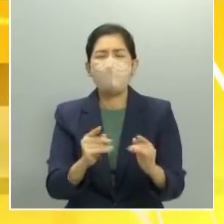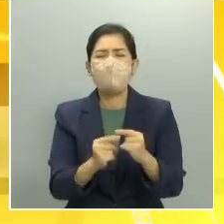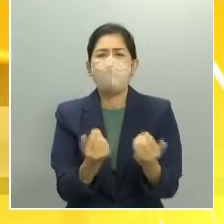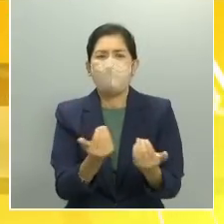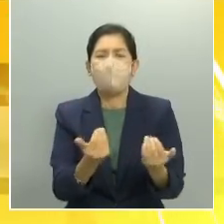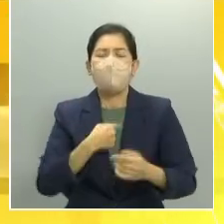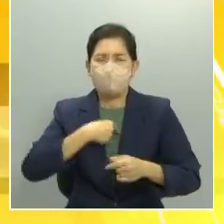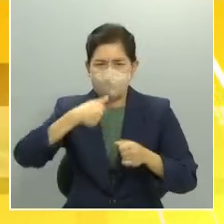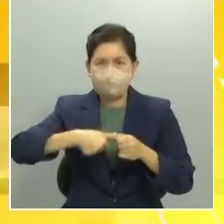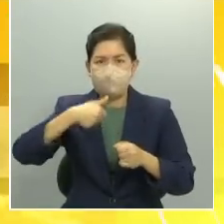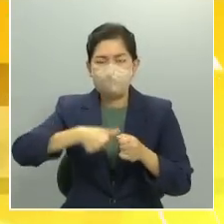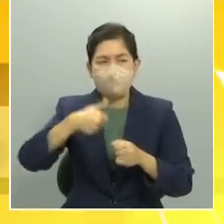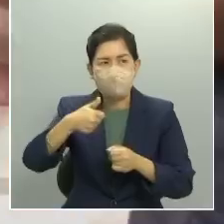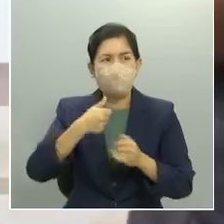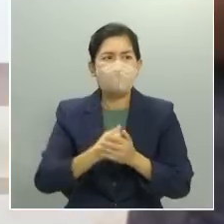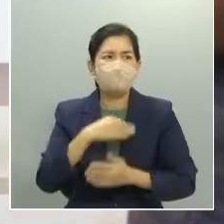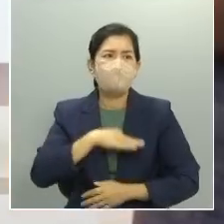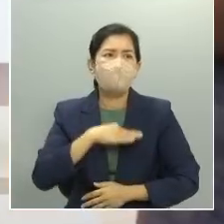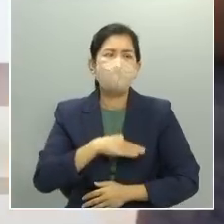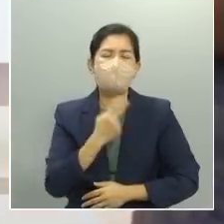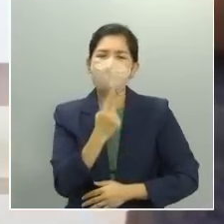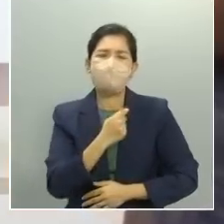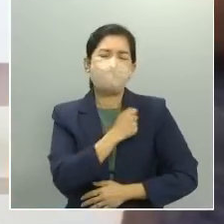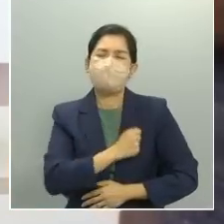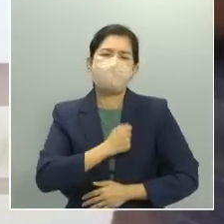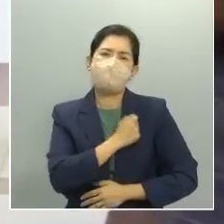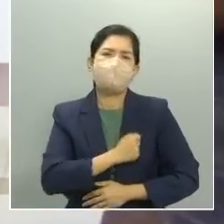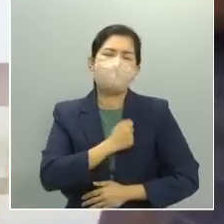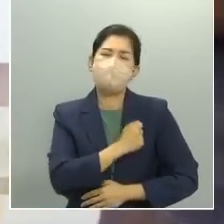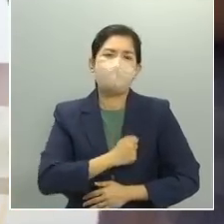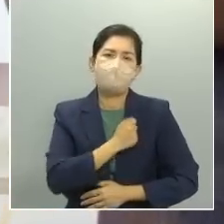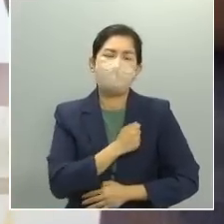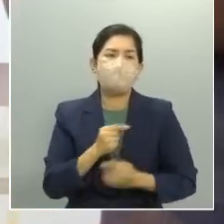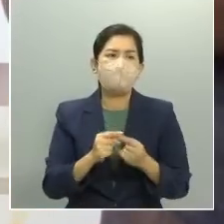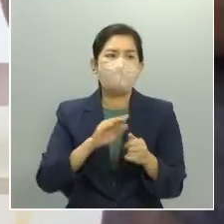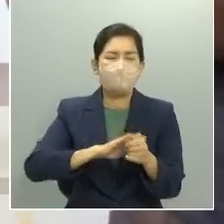เจ็บตายกันแบบนี้ก็คือสงสารนะคะเพราะ